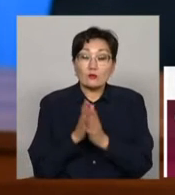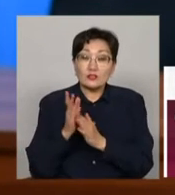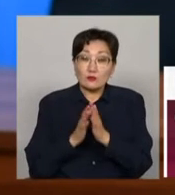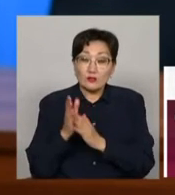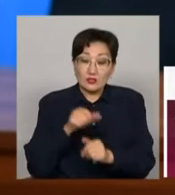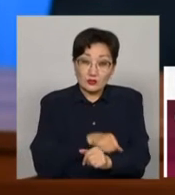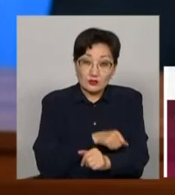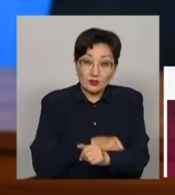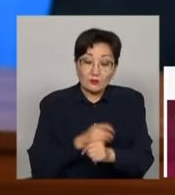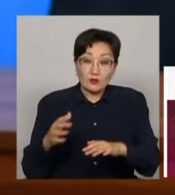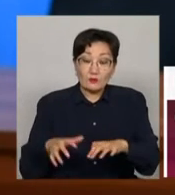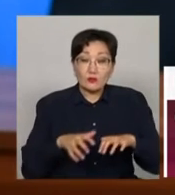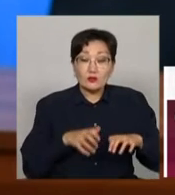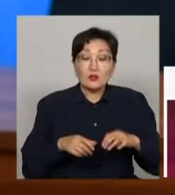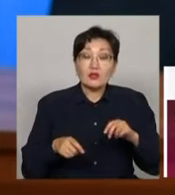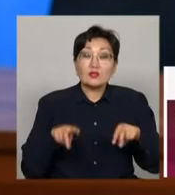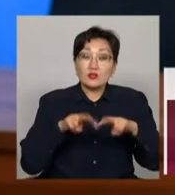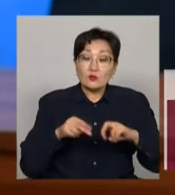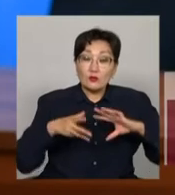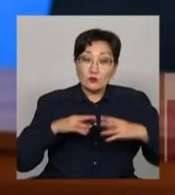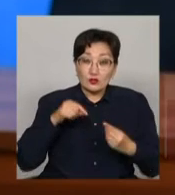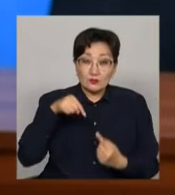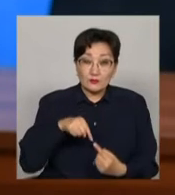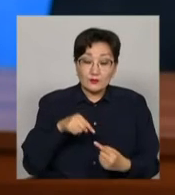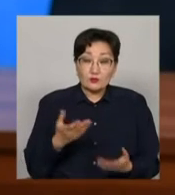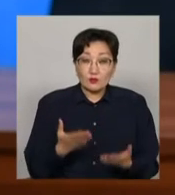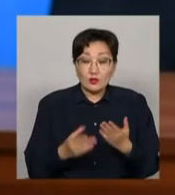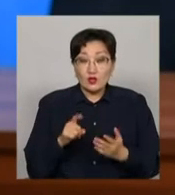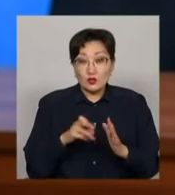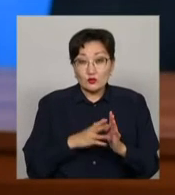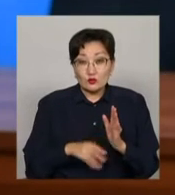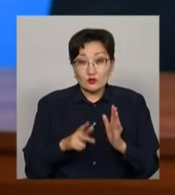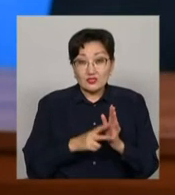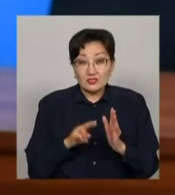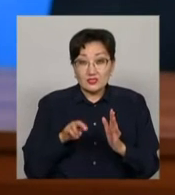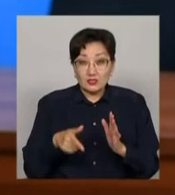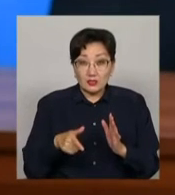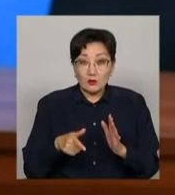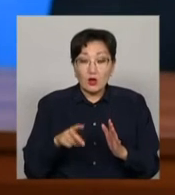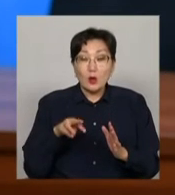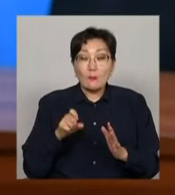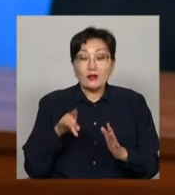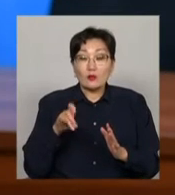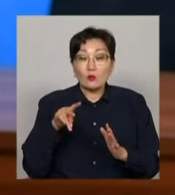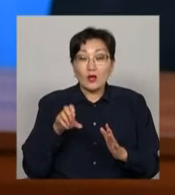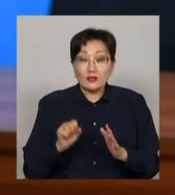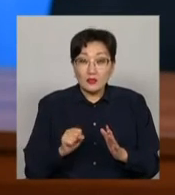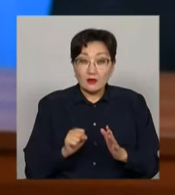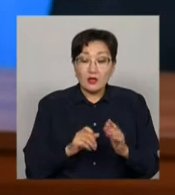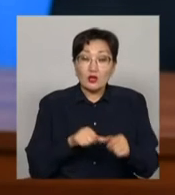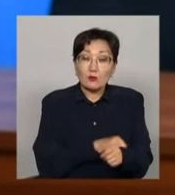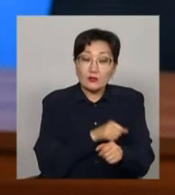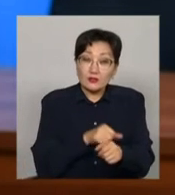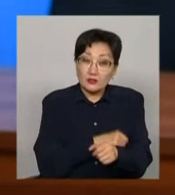алынды. Экспертизаның қорытындысына сәйкес оның салмағы 198 килограмм марихуана есірткі заты екені белгілі